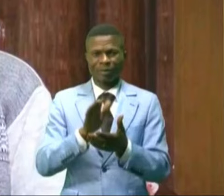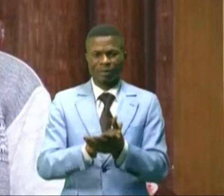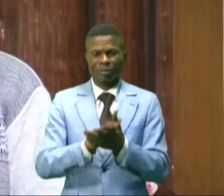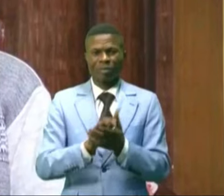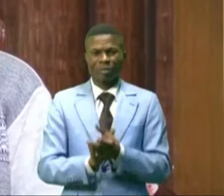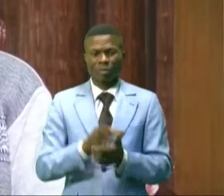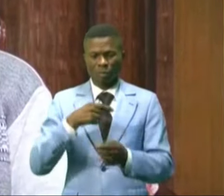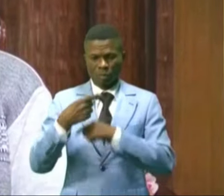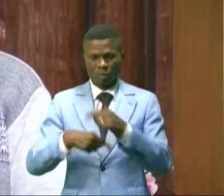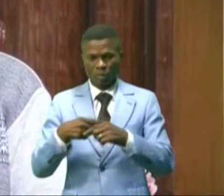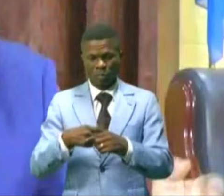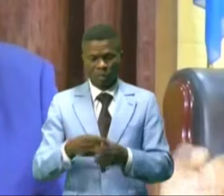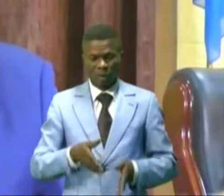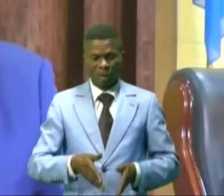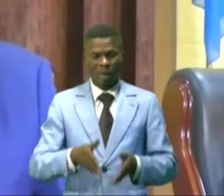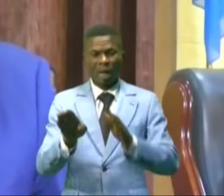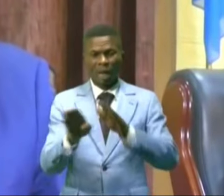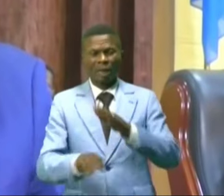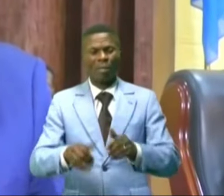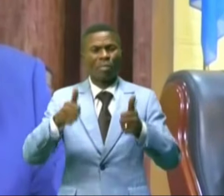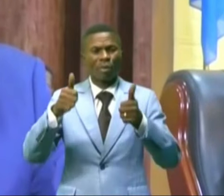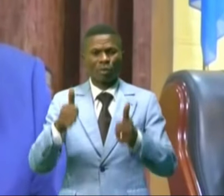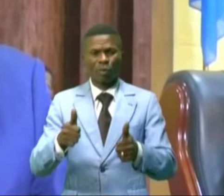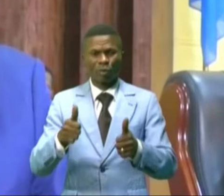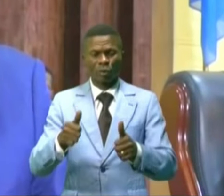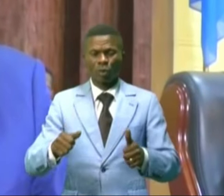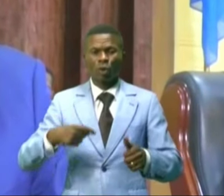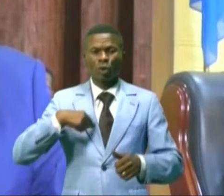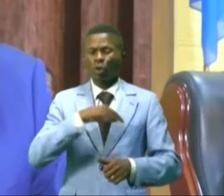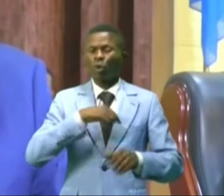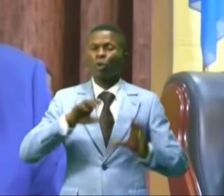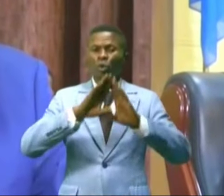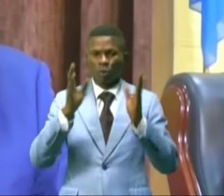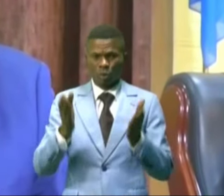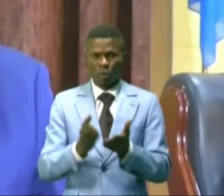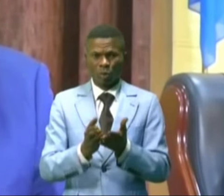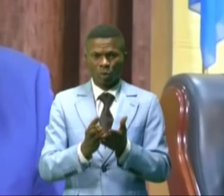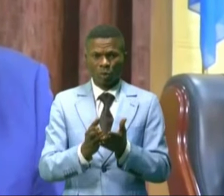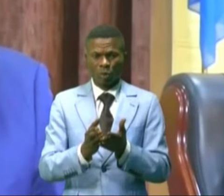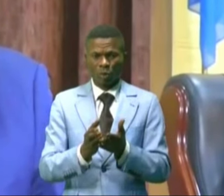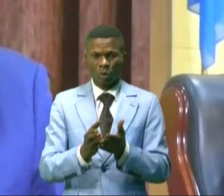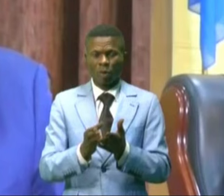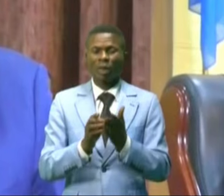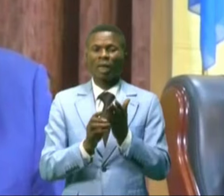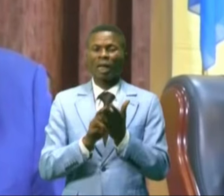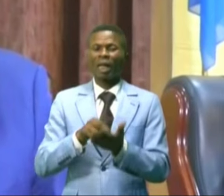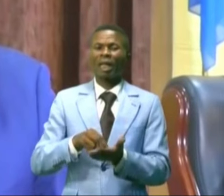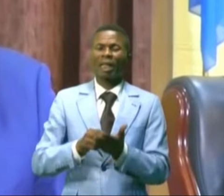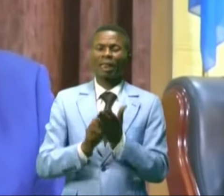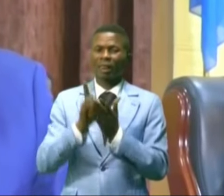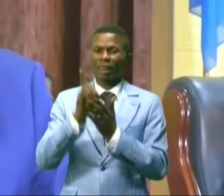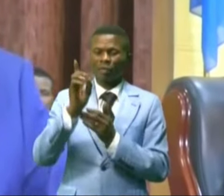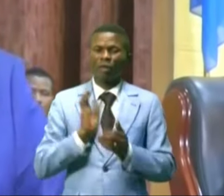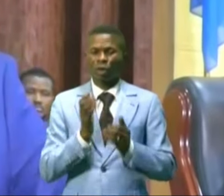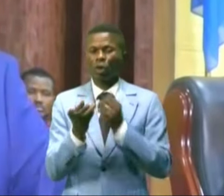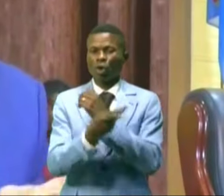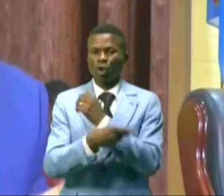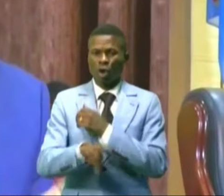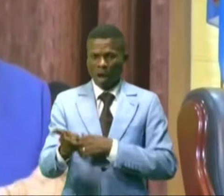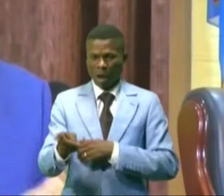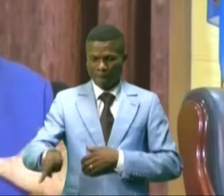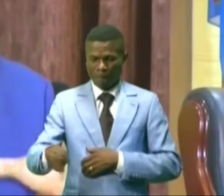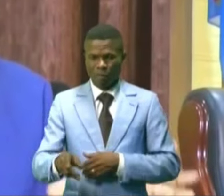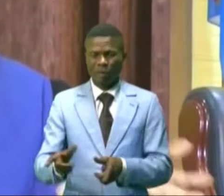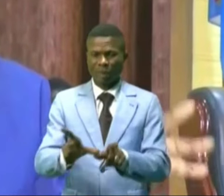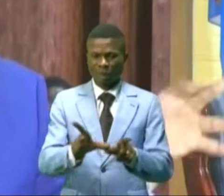Commençons sur les bonnes bases pour que nous tous, nous puissions développer notre province sur tous les plans. Donc